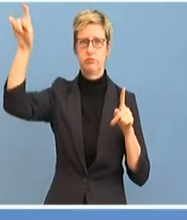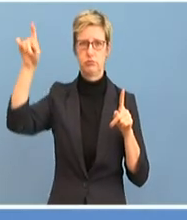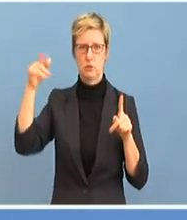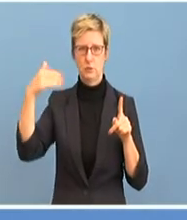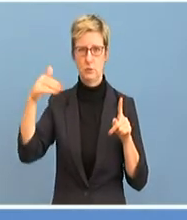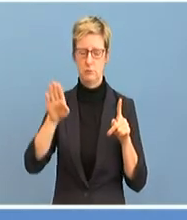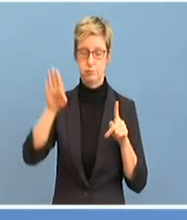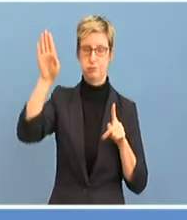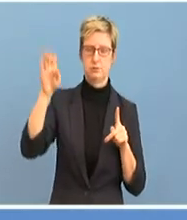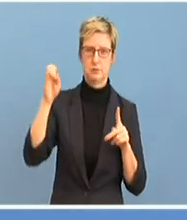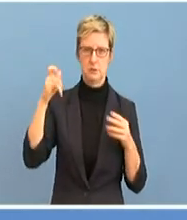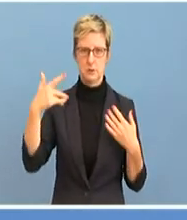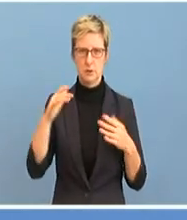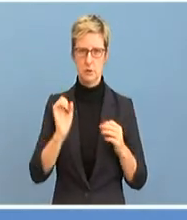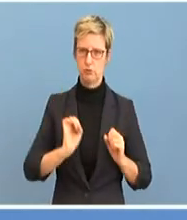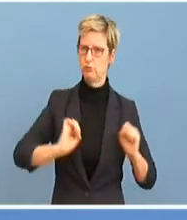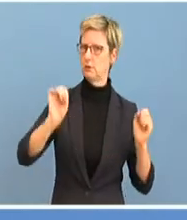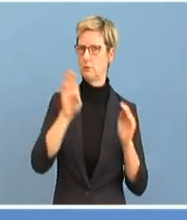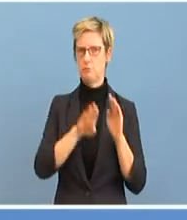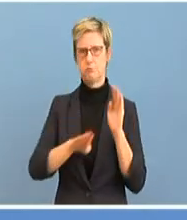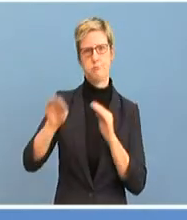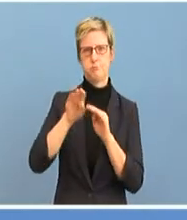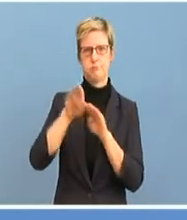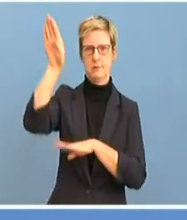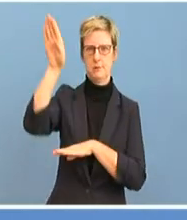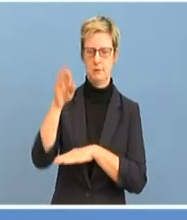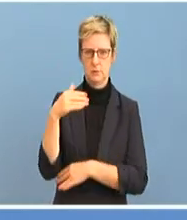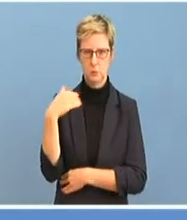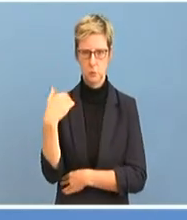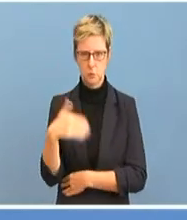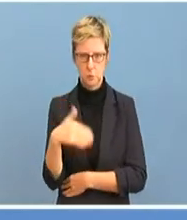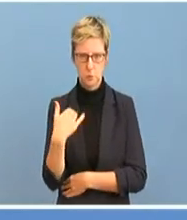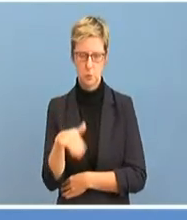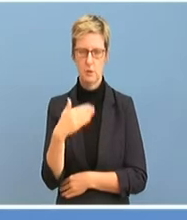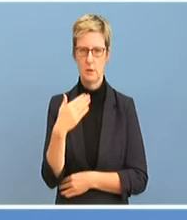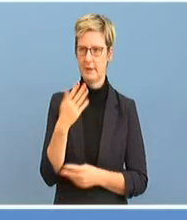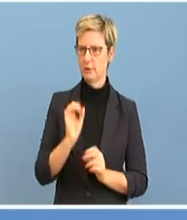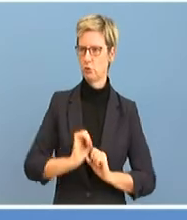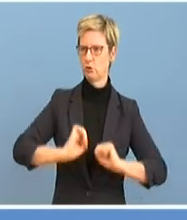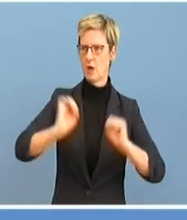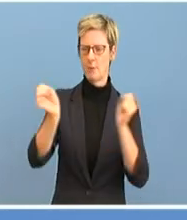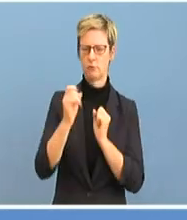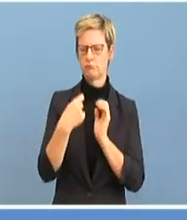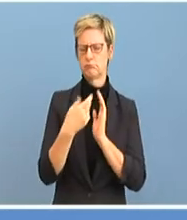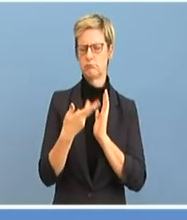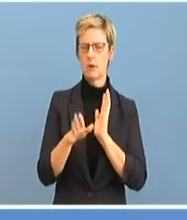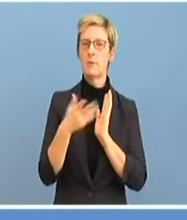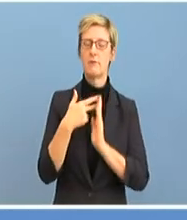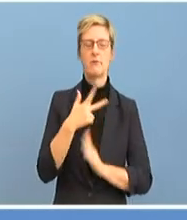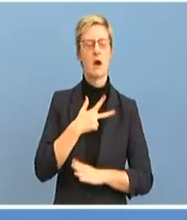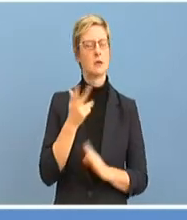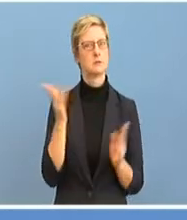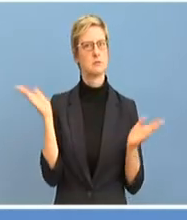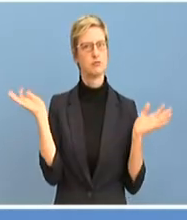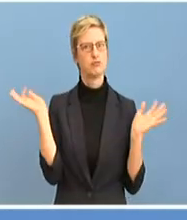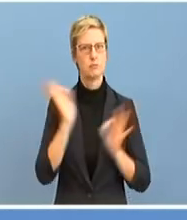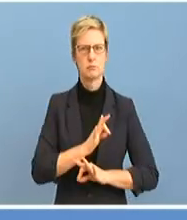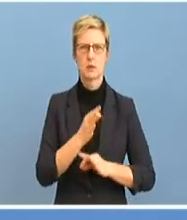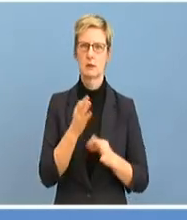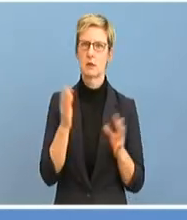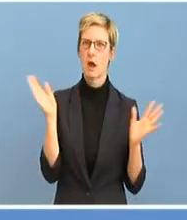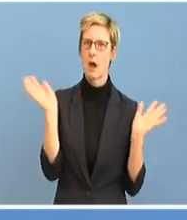extrem dynamische, und das ist sozusagen wertfrei ausgedrückt, man könnte auch sagen, eine zum Teil dramatische Zunahme